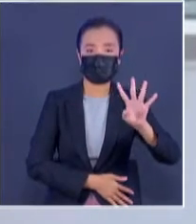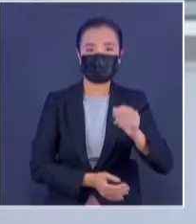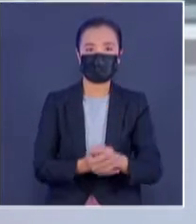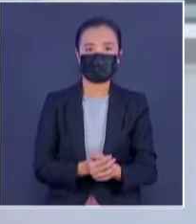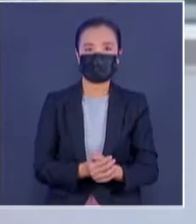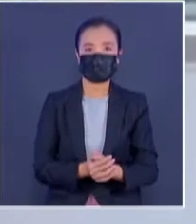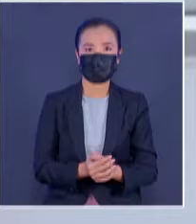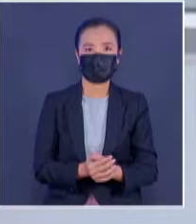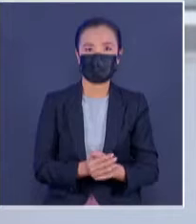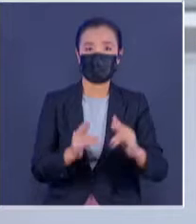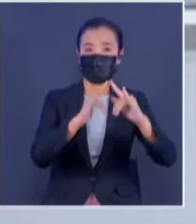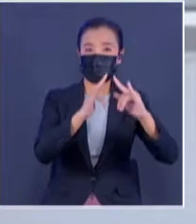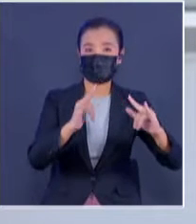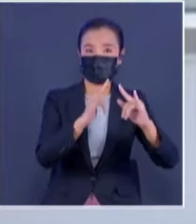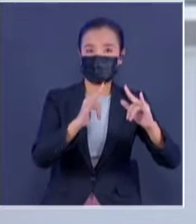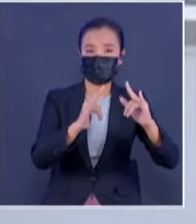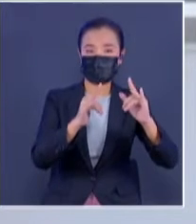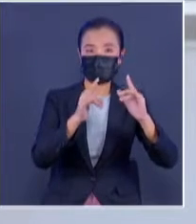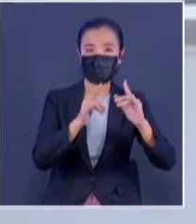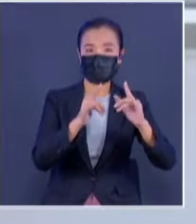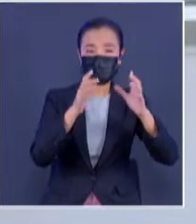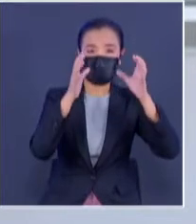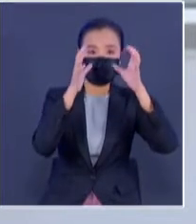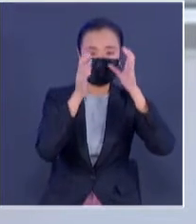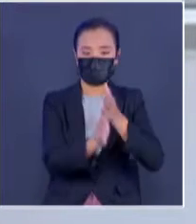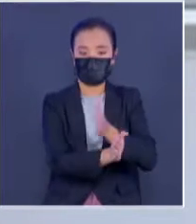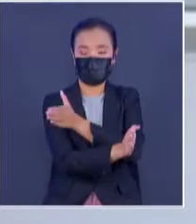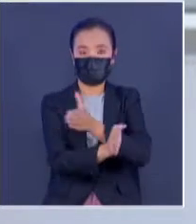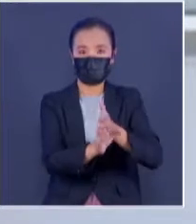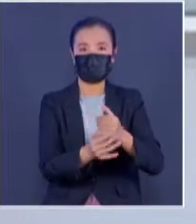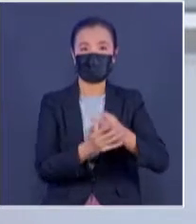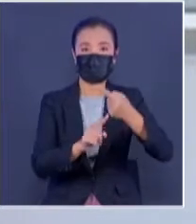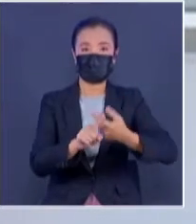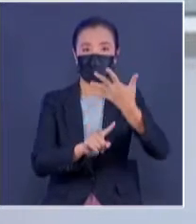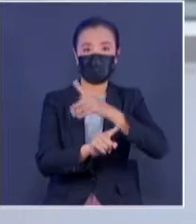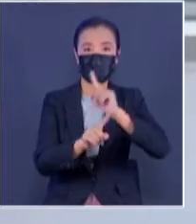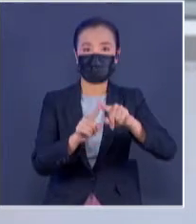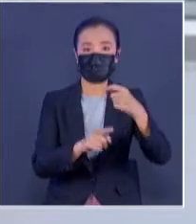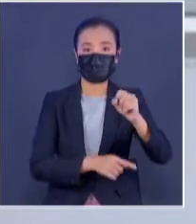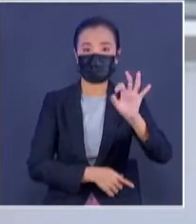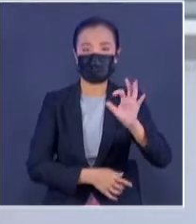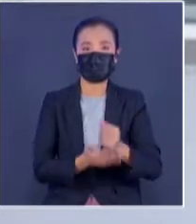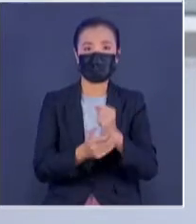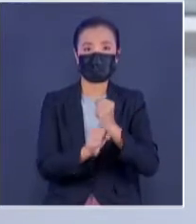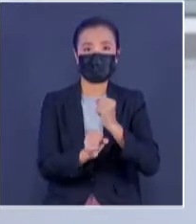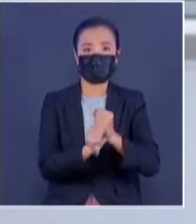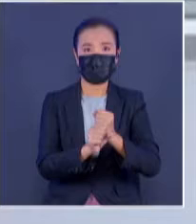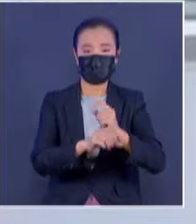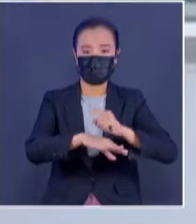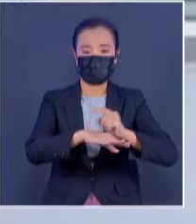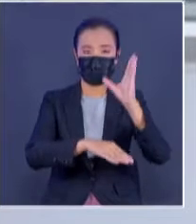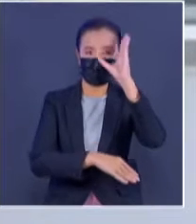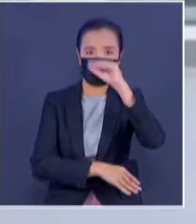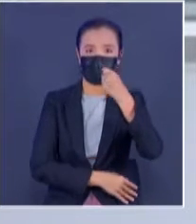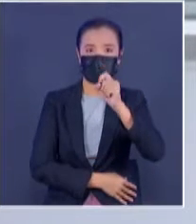งศาลเจ้าพ่อเสือประมาณเกือบเที่ยงคืนครับวันที่19พฤษภาคมที่ผ่านมานี่เองเธอบอกว่าเธอเลิกงานจากโรงงานมาเกือบ5ทุ่ม